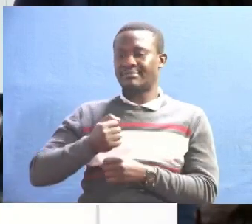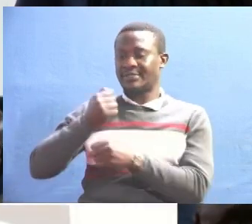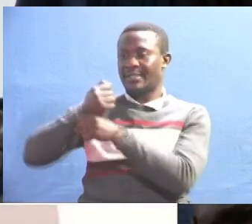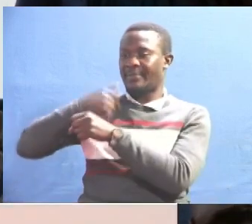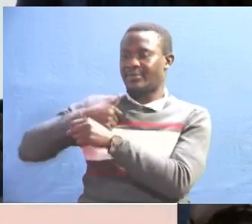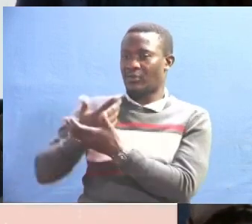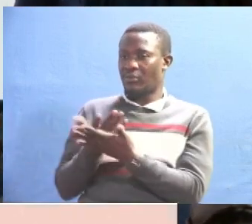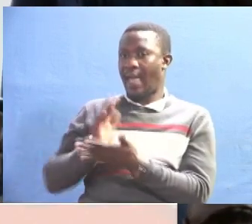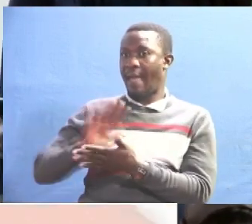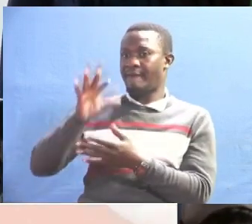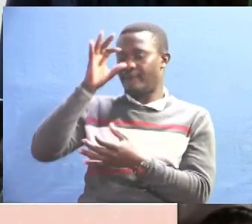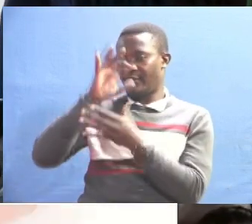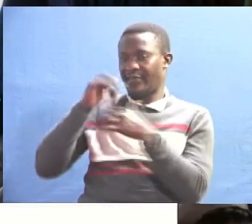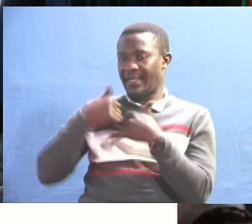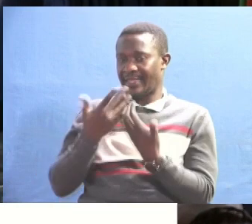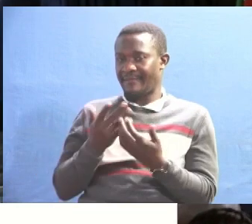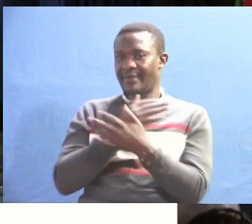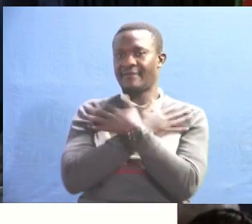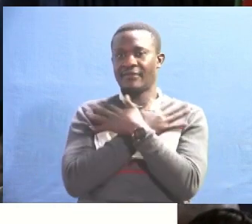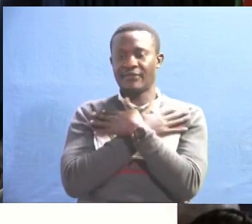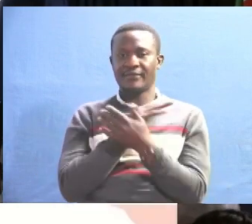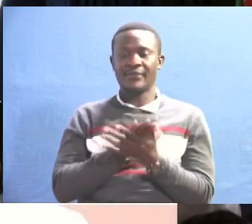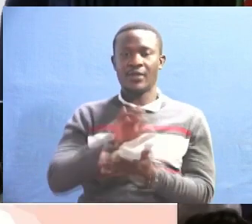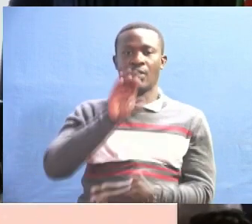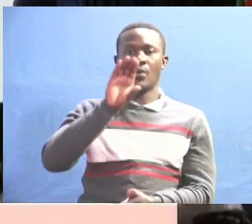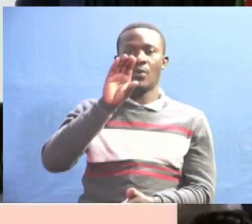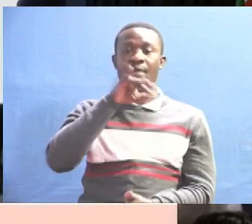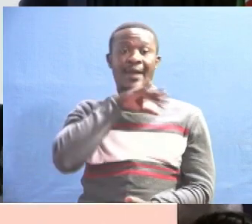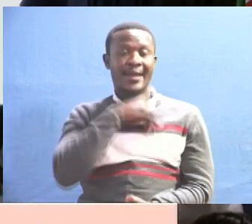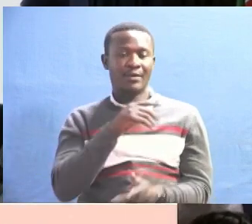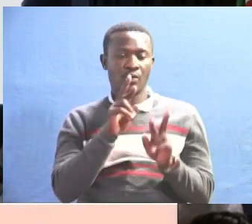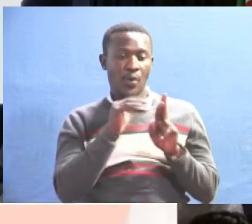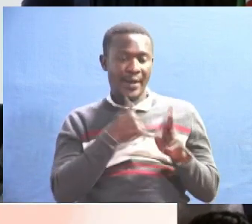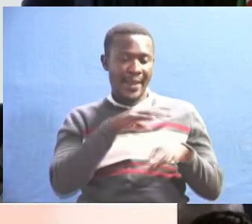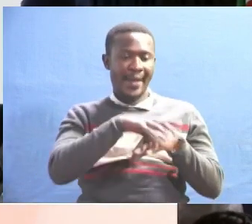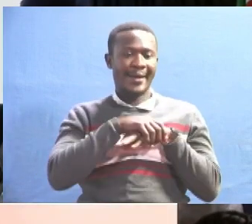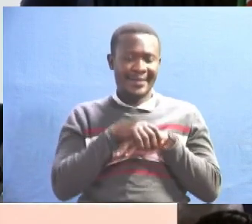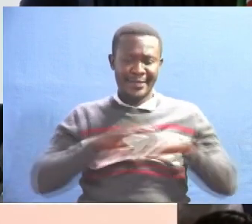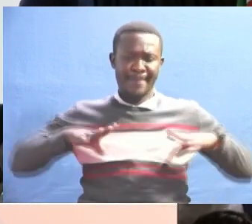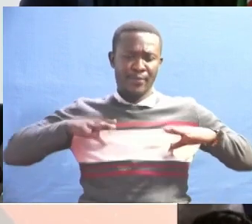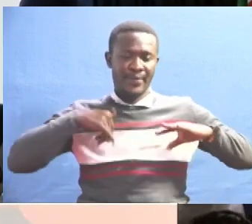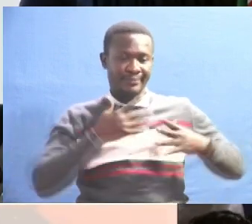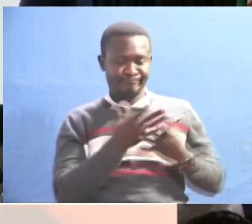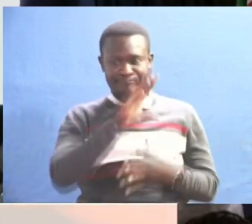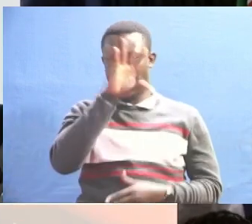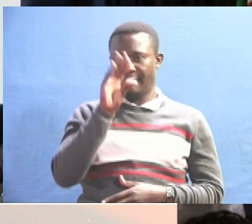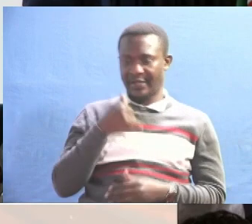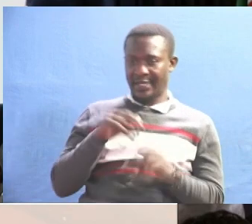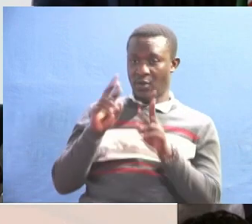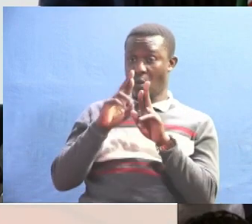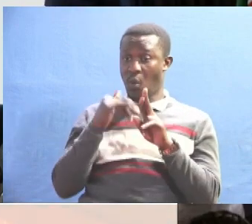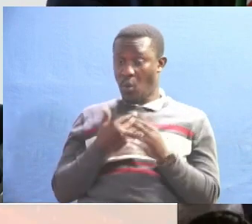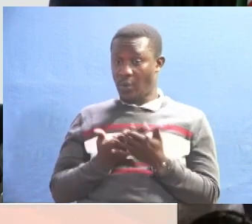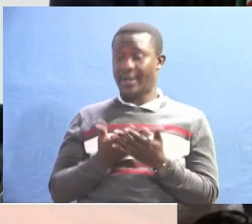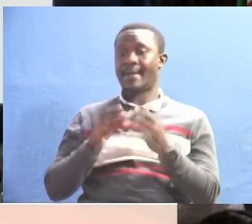ambaye wana imani naye na ambaye ni rafiki. Odinga tayari amepata umaarufu Afrika Mashariki na tayari marais